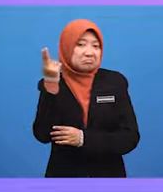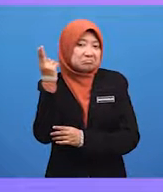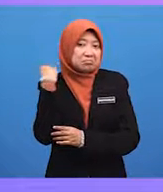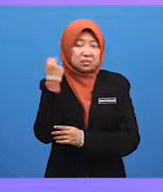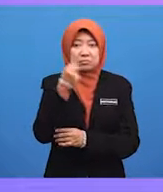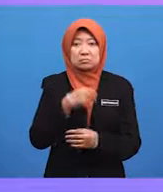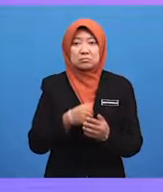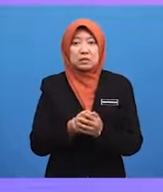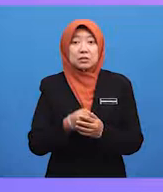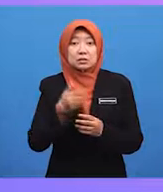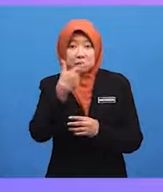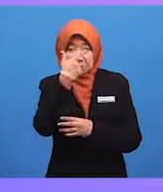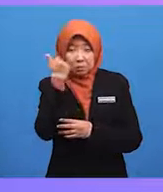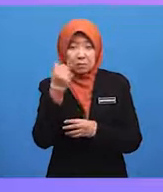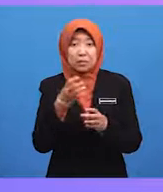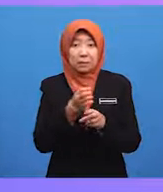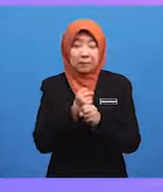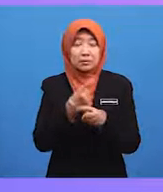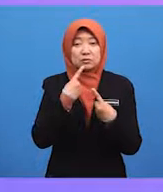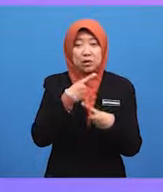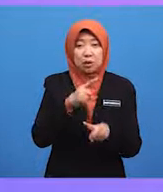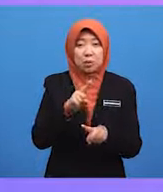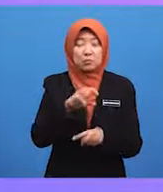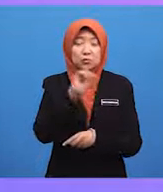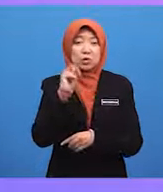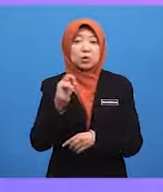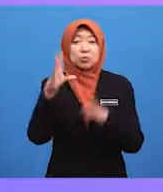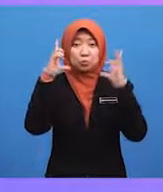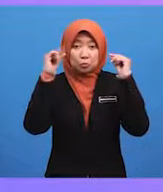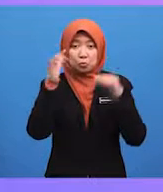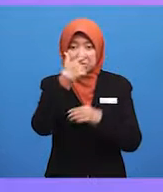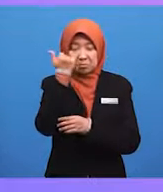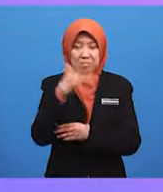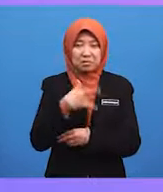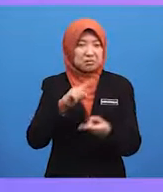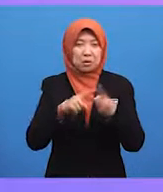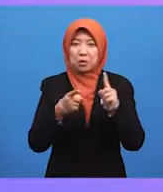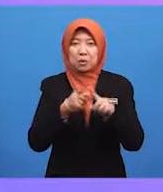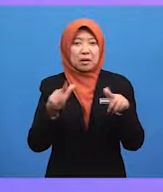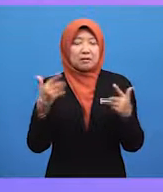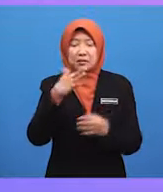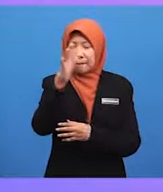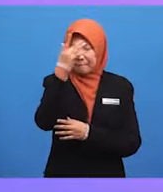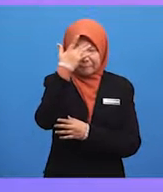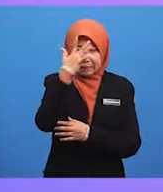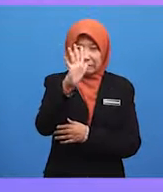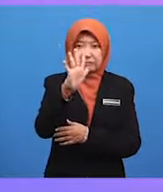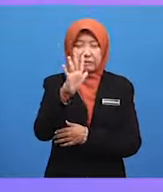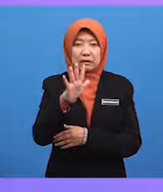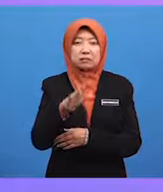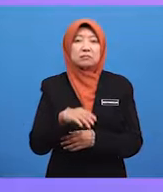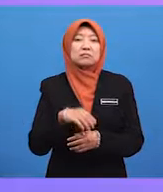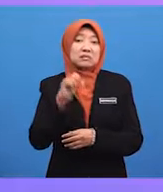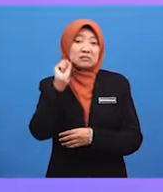soalan guru dan memandang kawan-kawannya tidak pandai. Perbuatan ini dikenali sebagai sifat